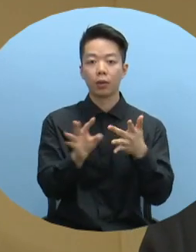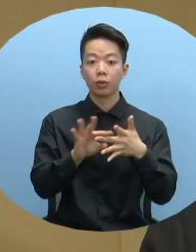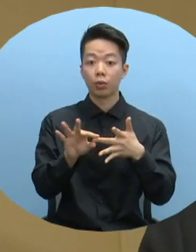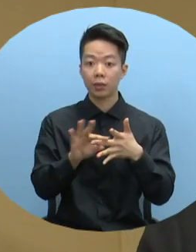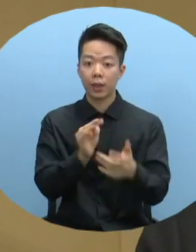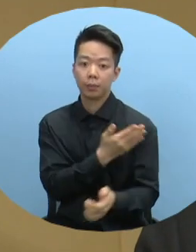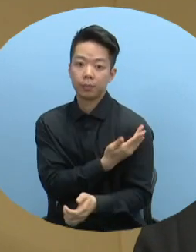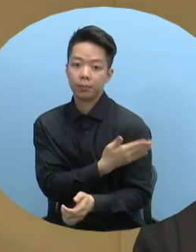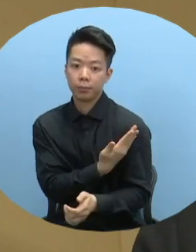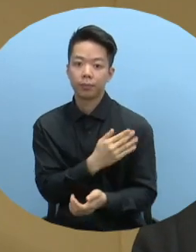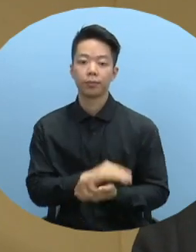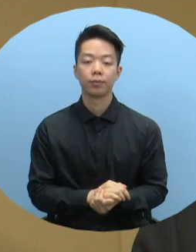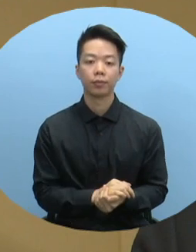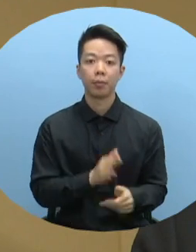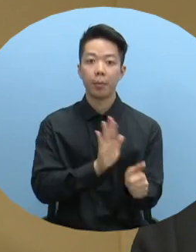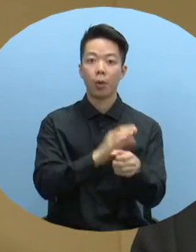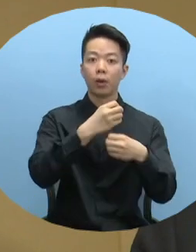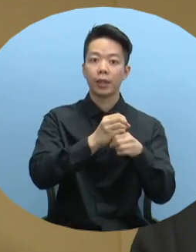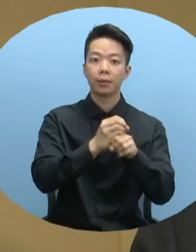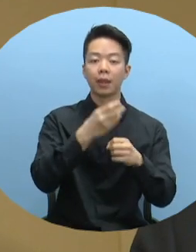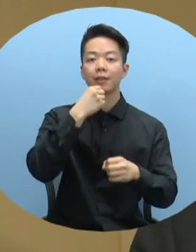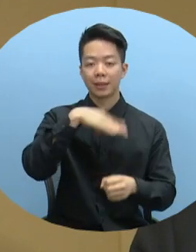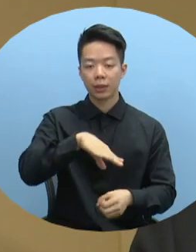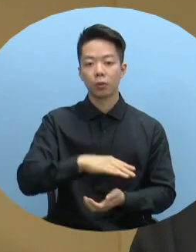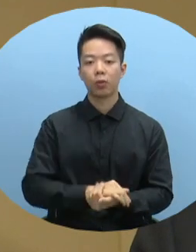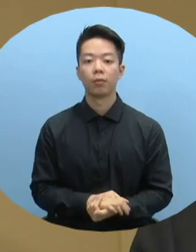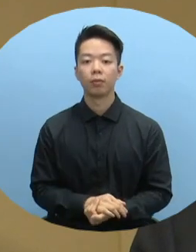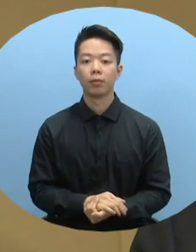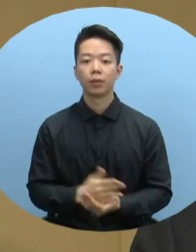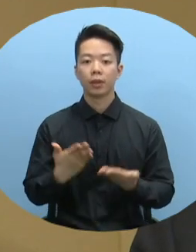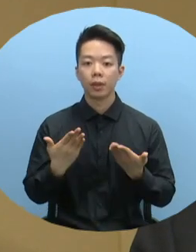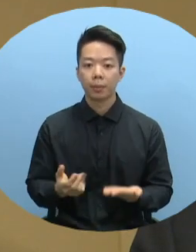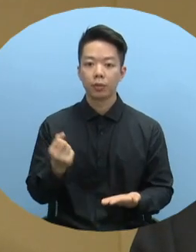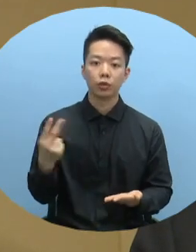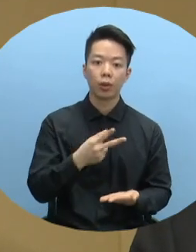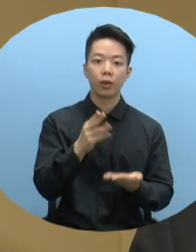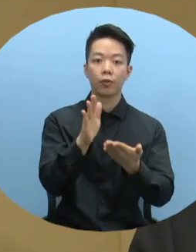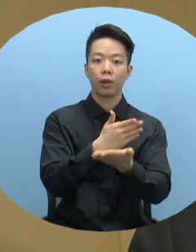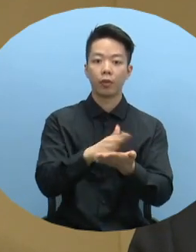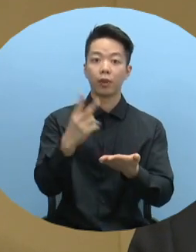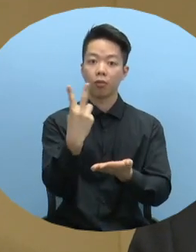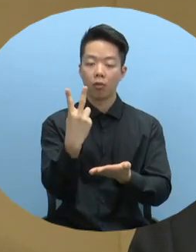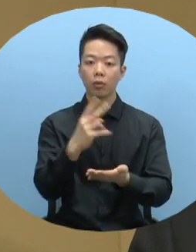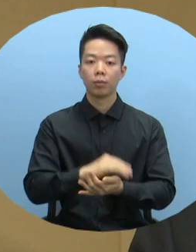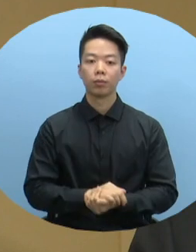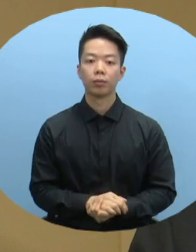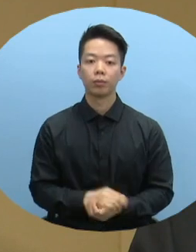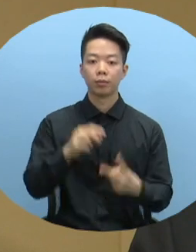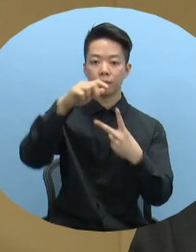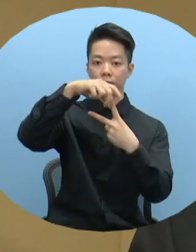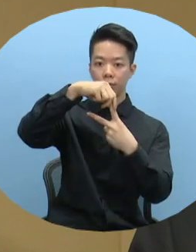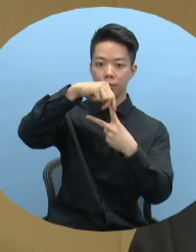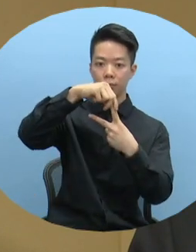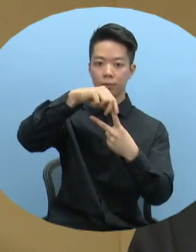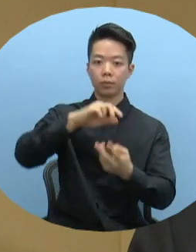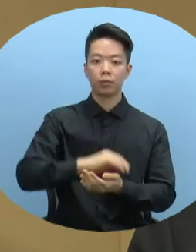嘅職工都已經做咗一次噶啦。咁我哋而家今次再做咧，其實分兩個部分啦。第一個部分就